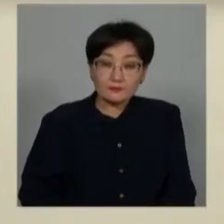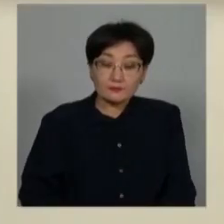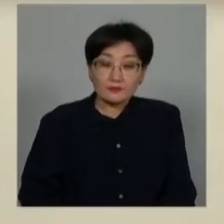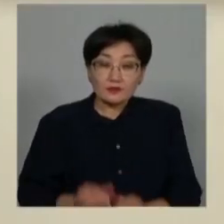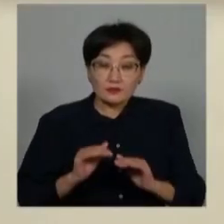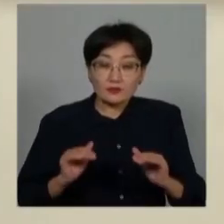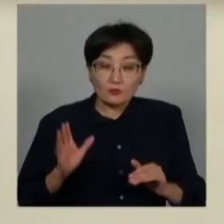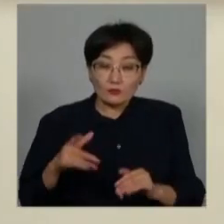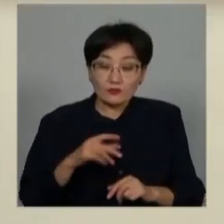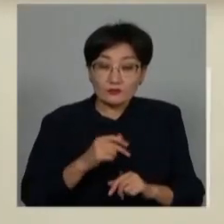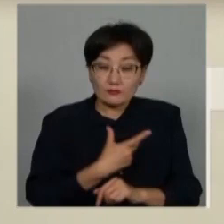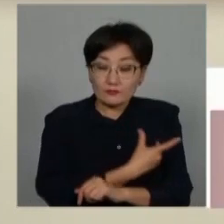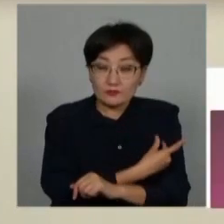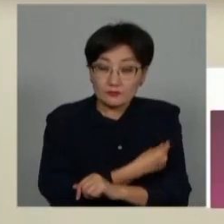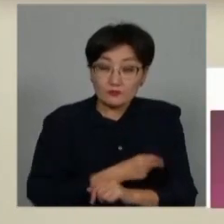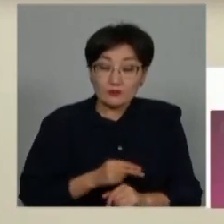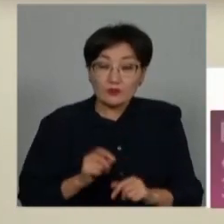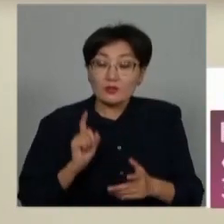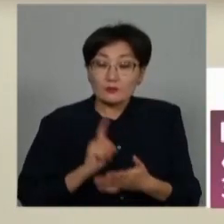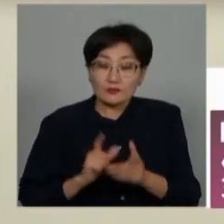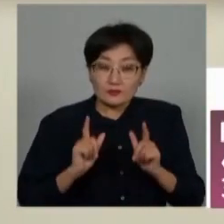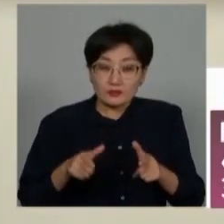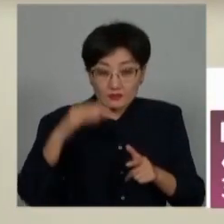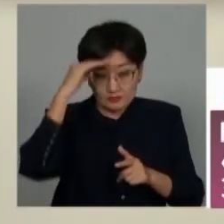Детей будем прививать обязательно в согласии родителей.